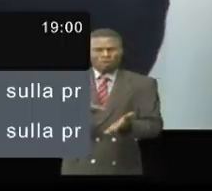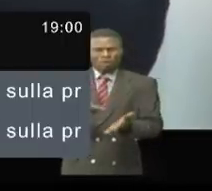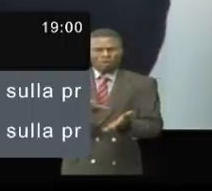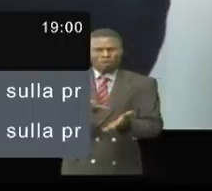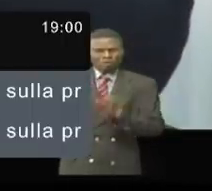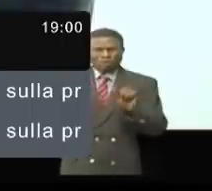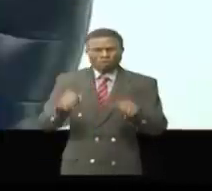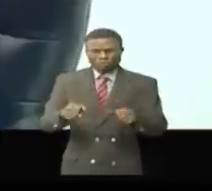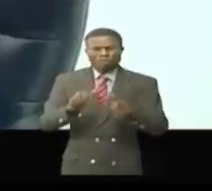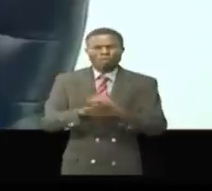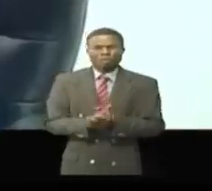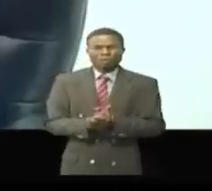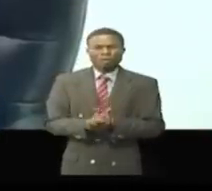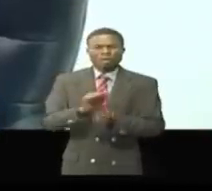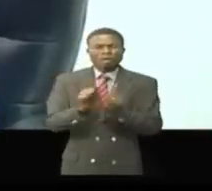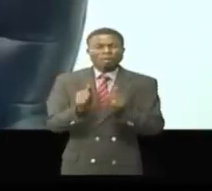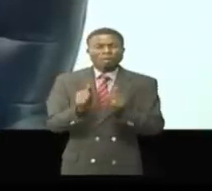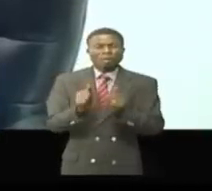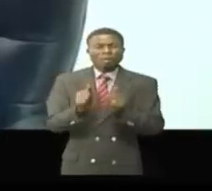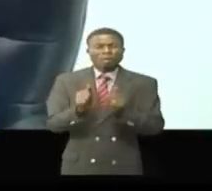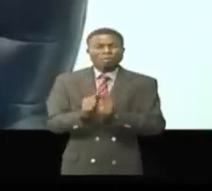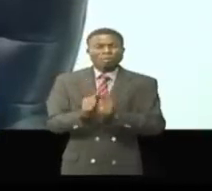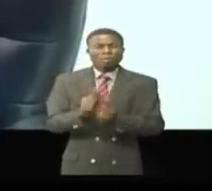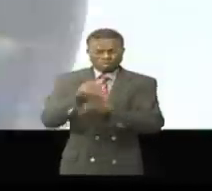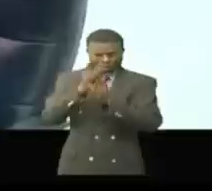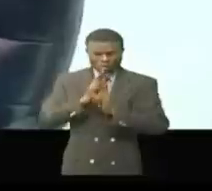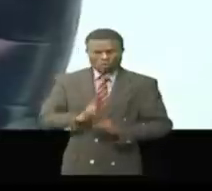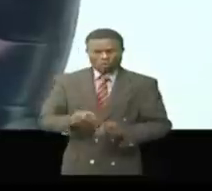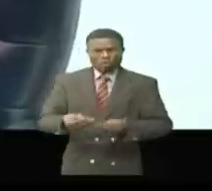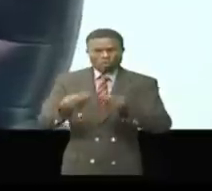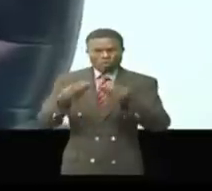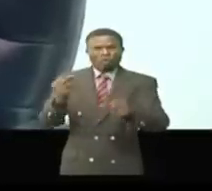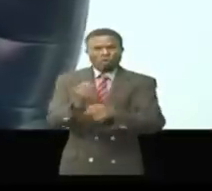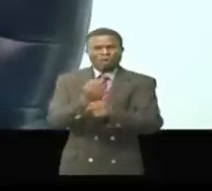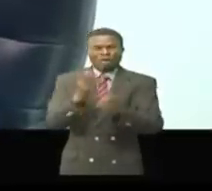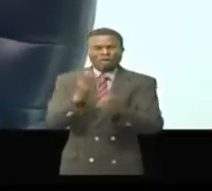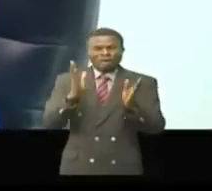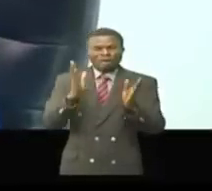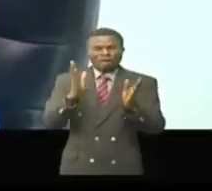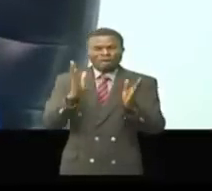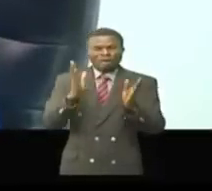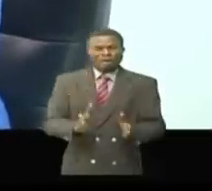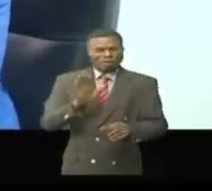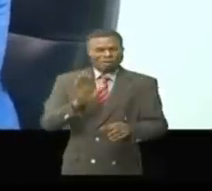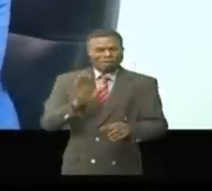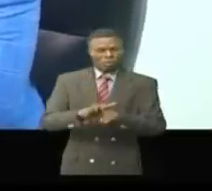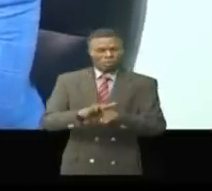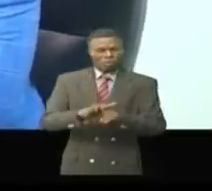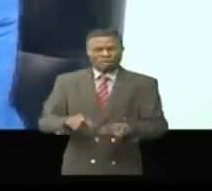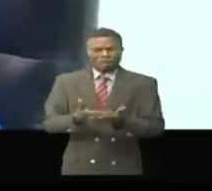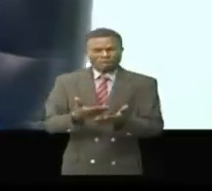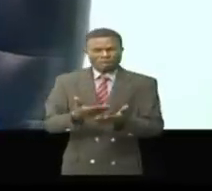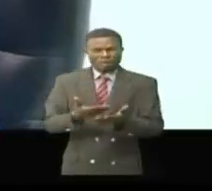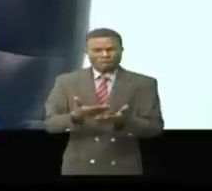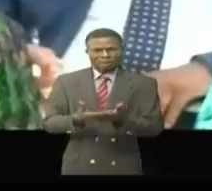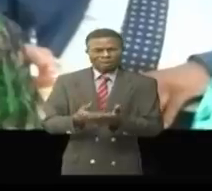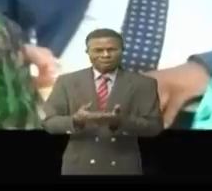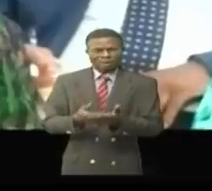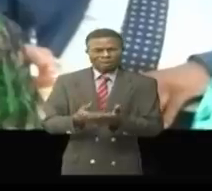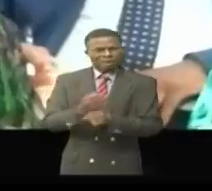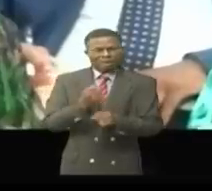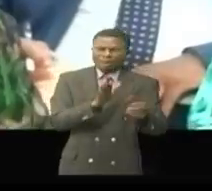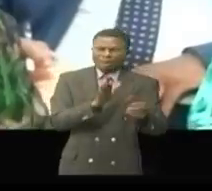La retraite est un honneur qui est fait à un agent qui a eu un parcours riche, qui a servi son